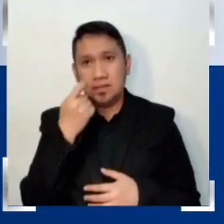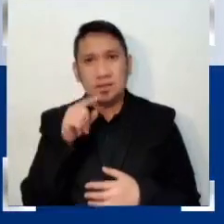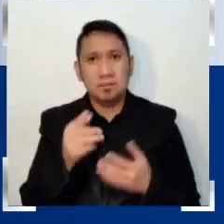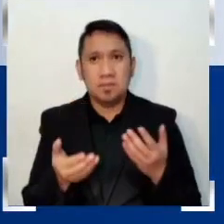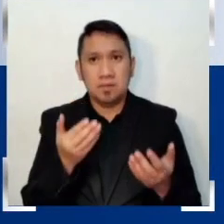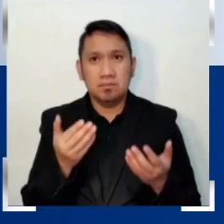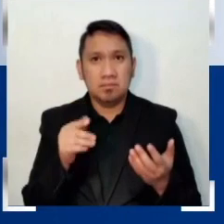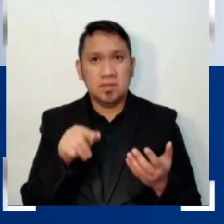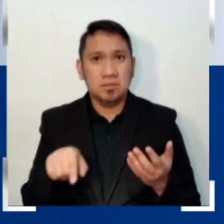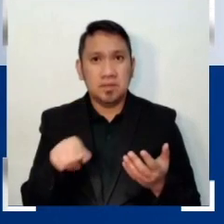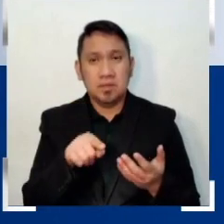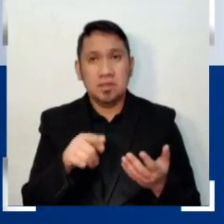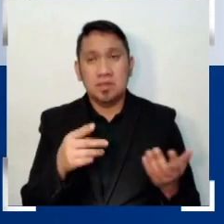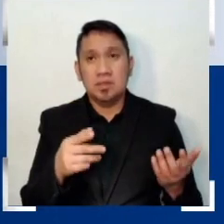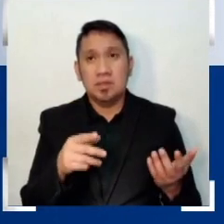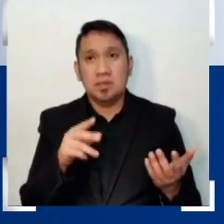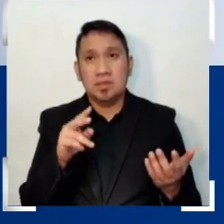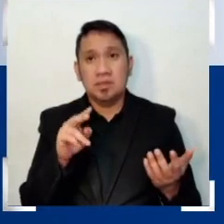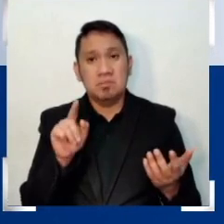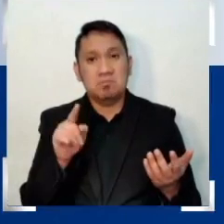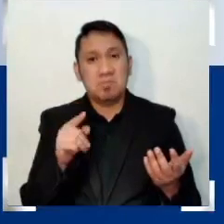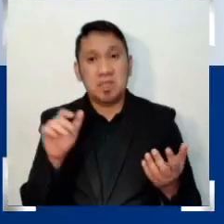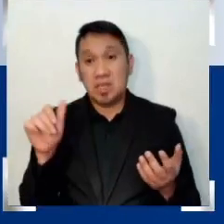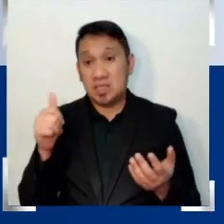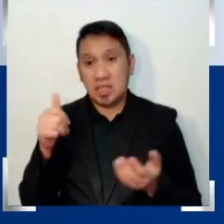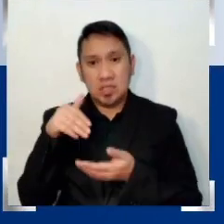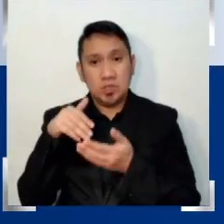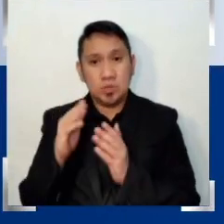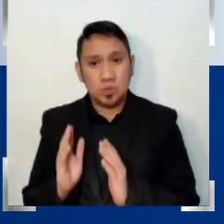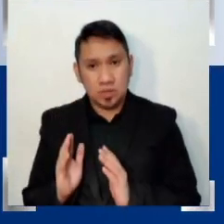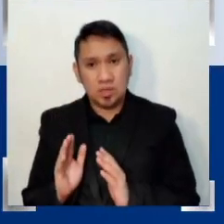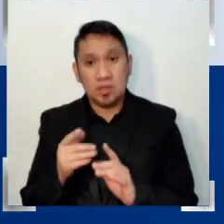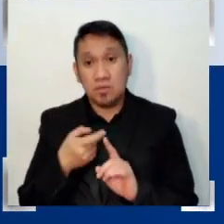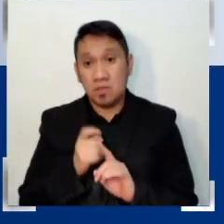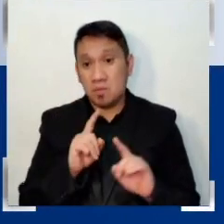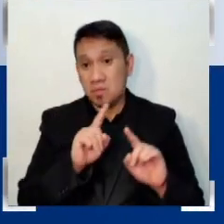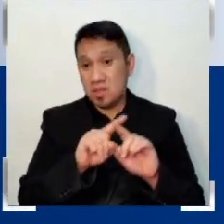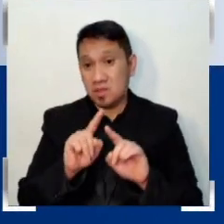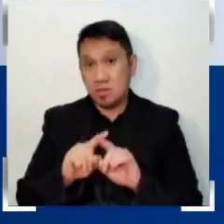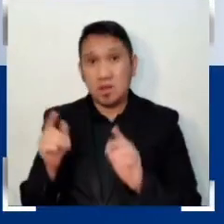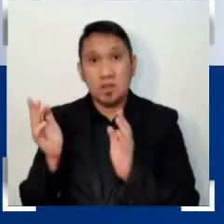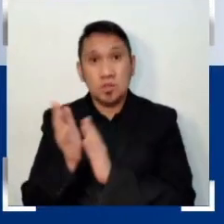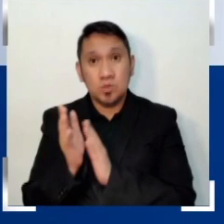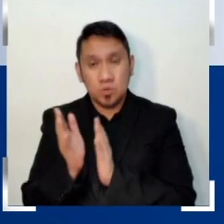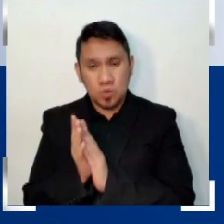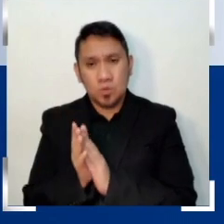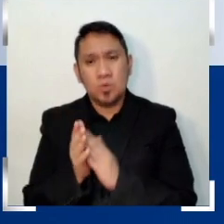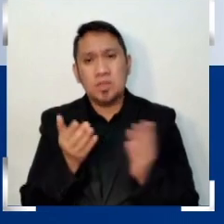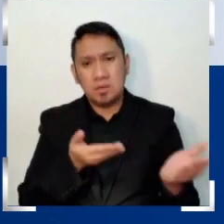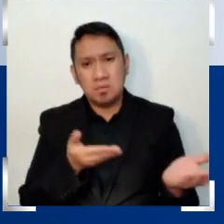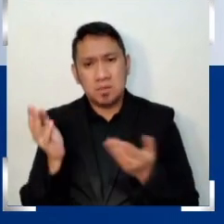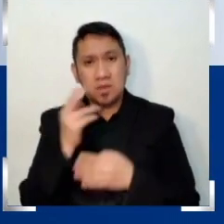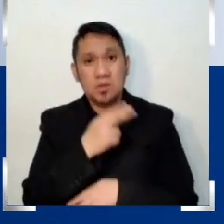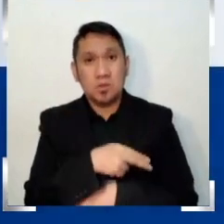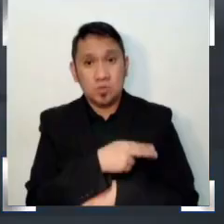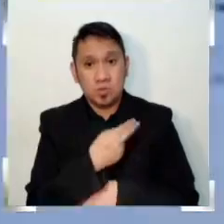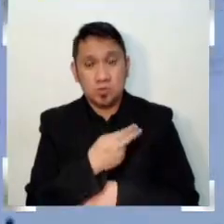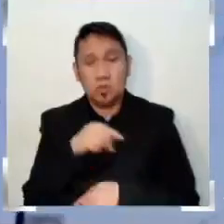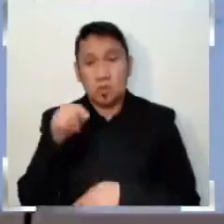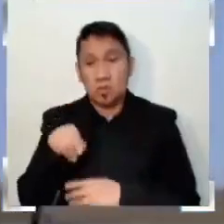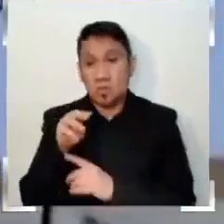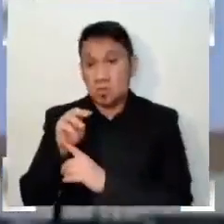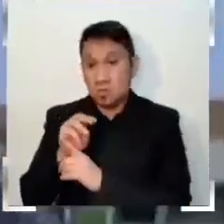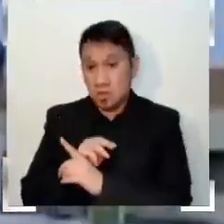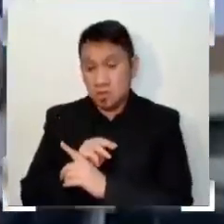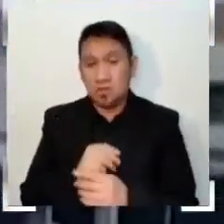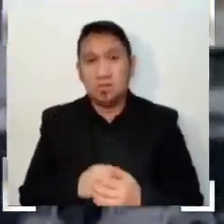pa sa MD Araremo, 10 estudyante na mula sa iba't ibang paaralan ang isinugod sa ospital mula nitong Marso. Ayon